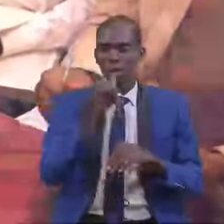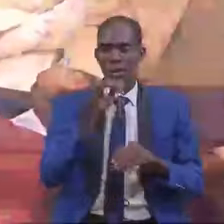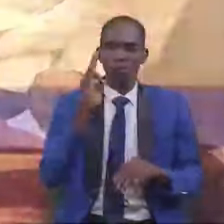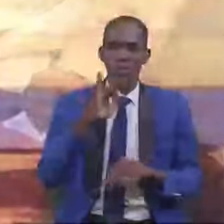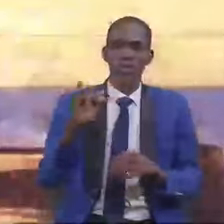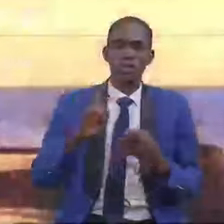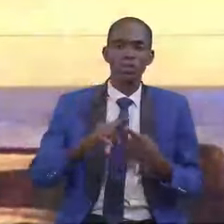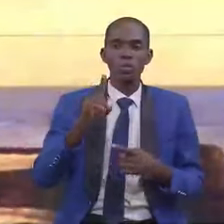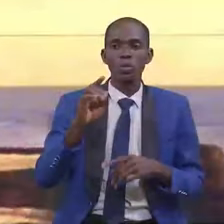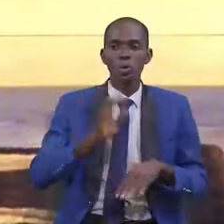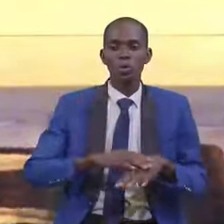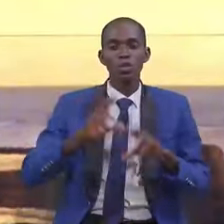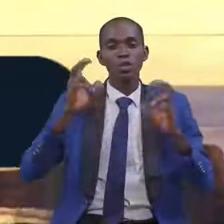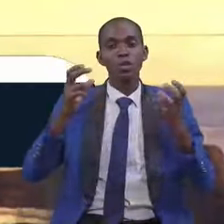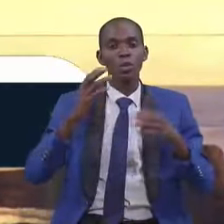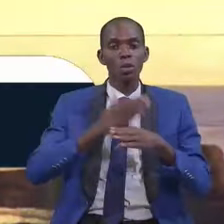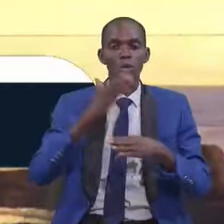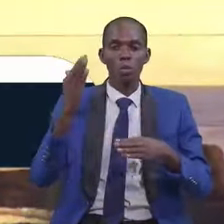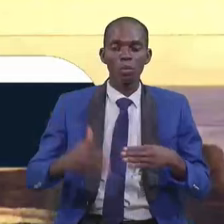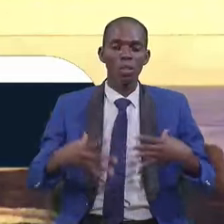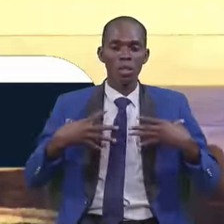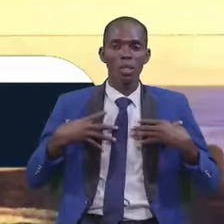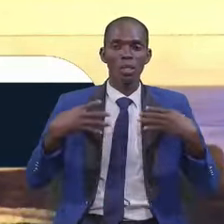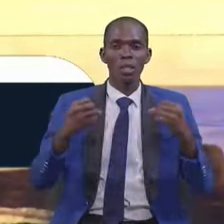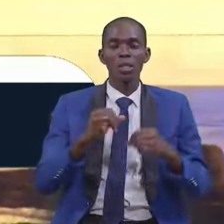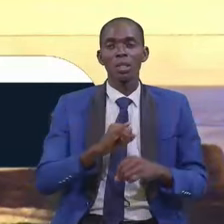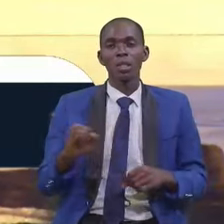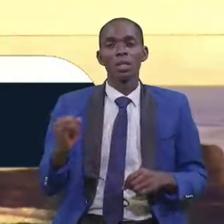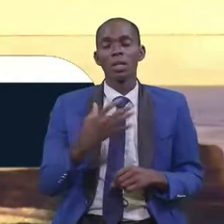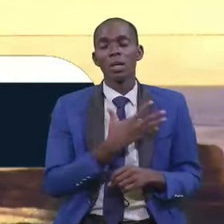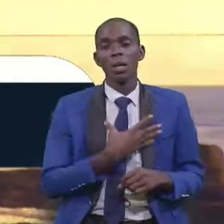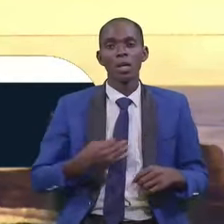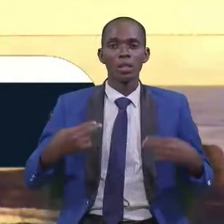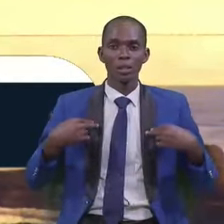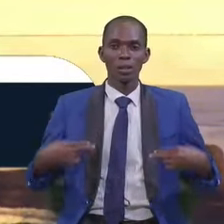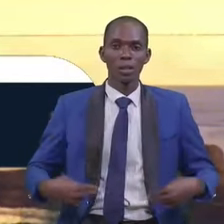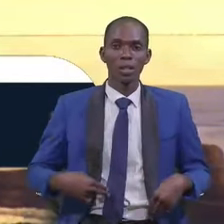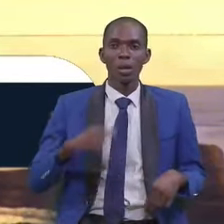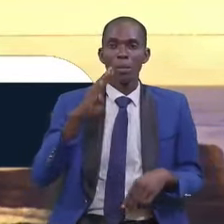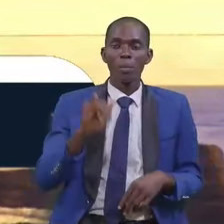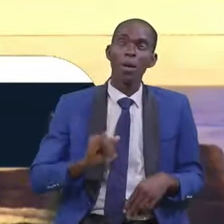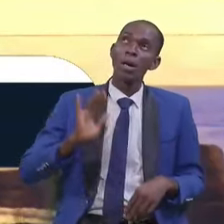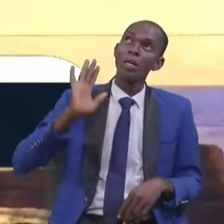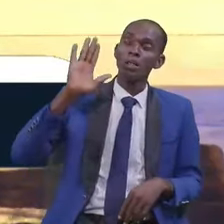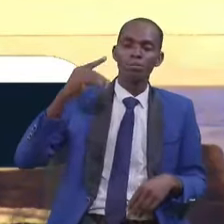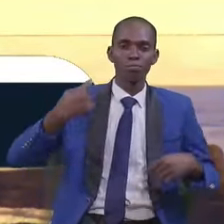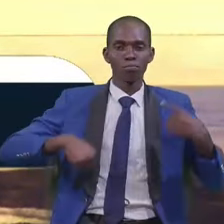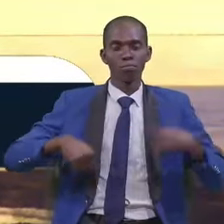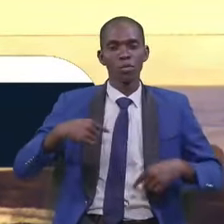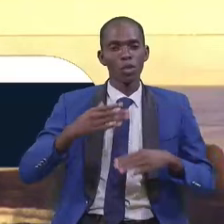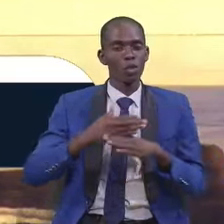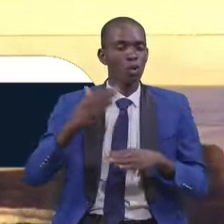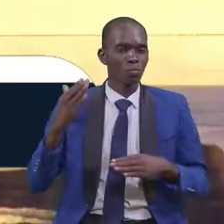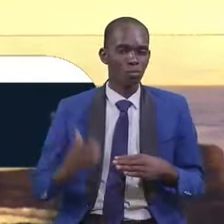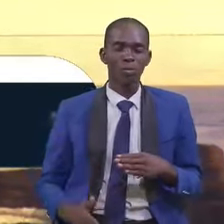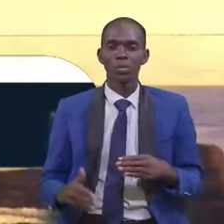la guérison et la santé parfaite par ses meurtrissures. Parfait, total,